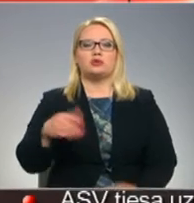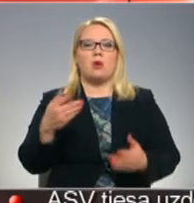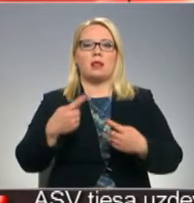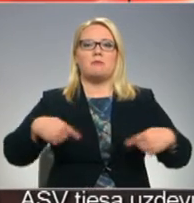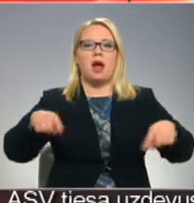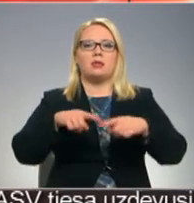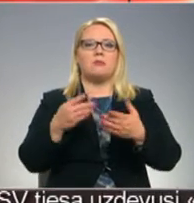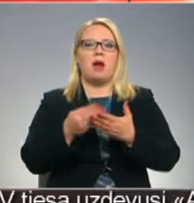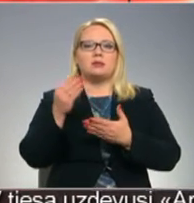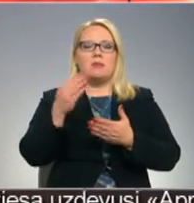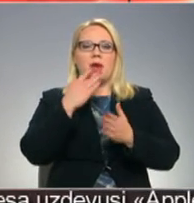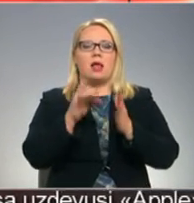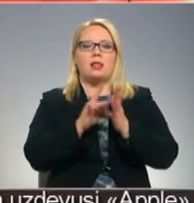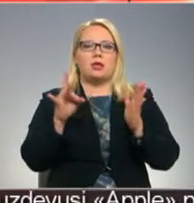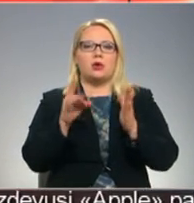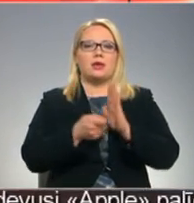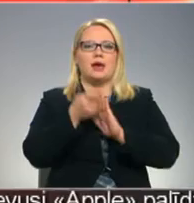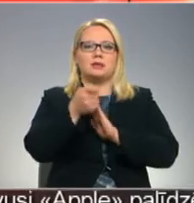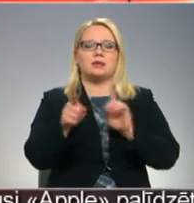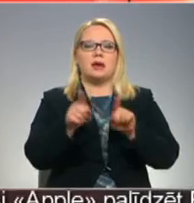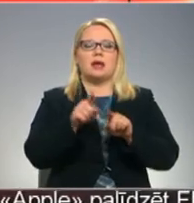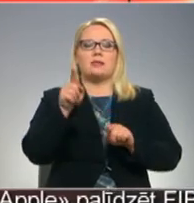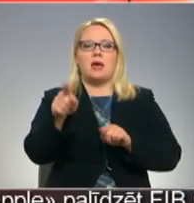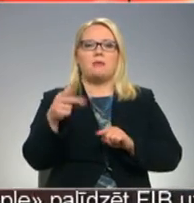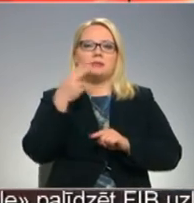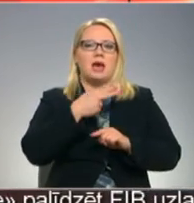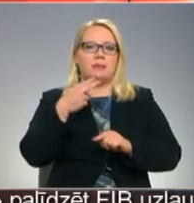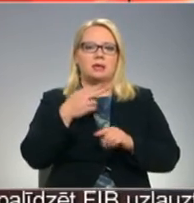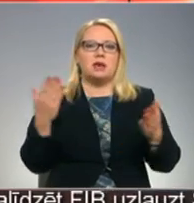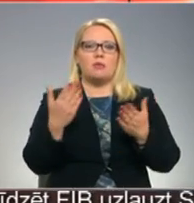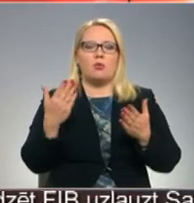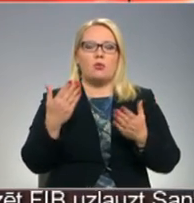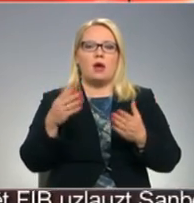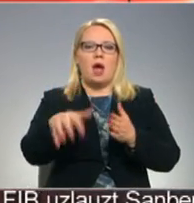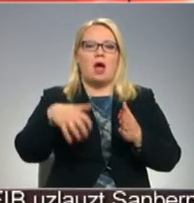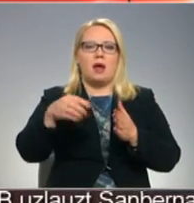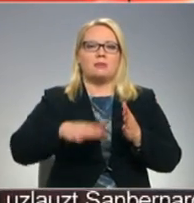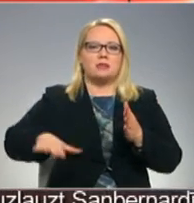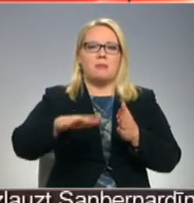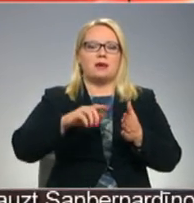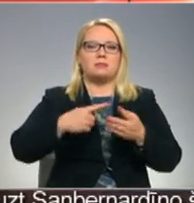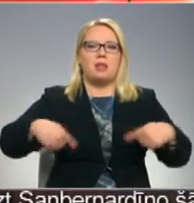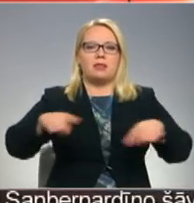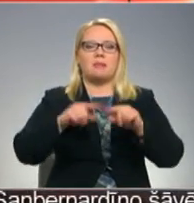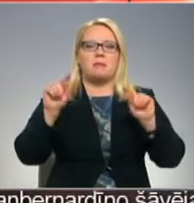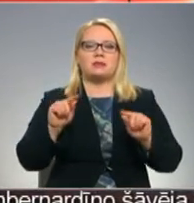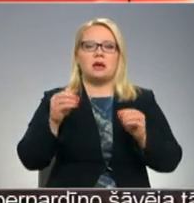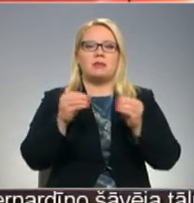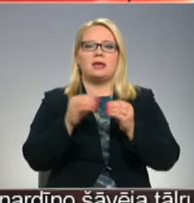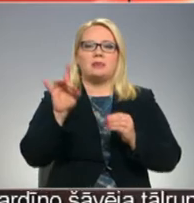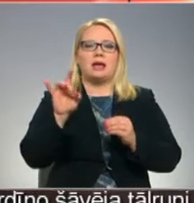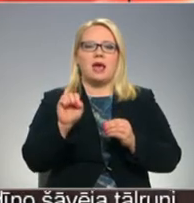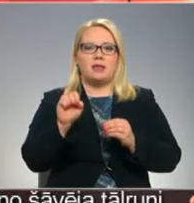Šogad platību maksājumu elektroniski jāiesniedz arī tām saimniecībām, kurās aram zemes platība ir mazāka par 10 hektāriem. Šo